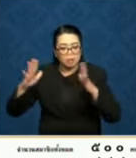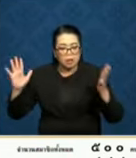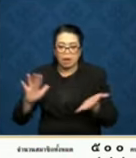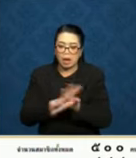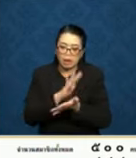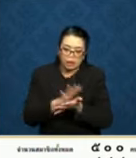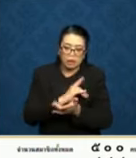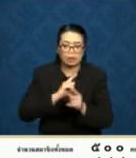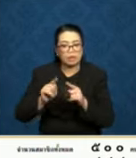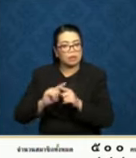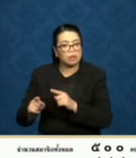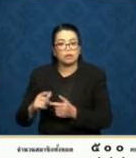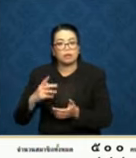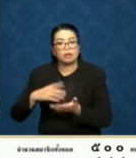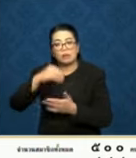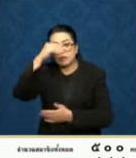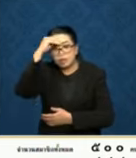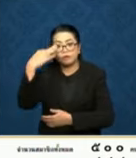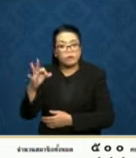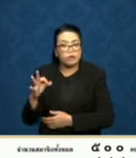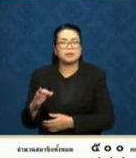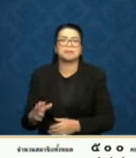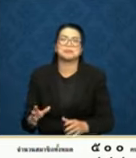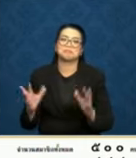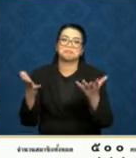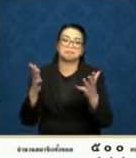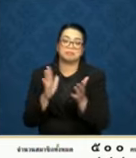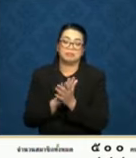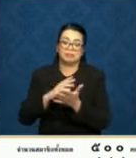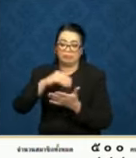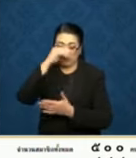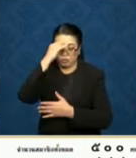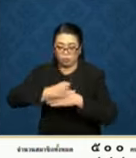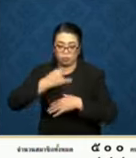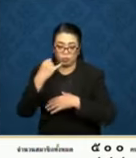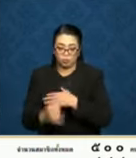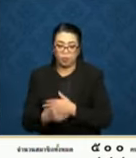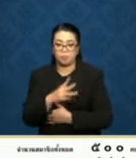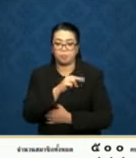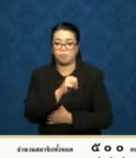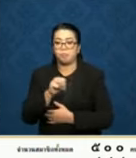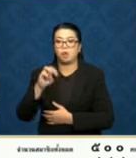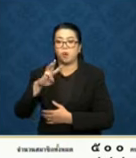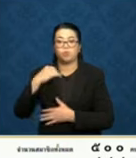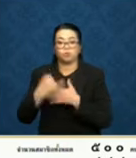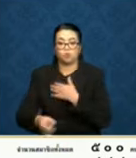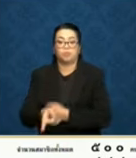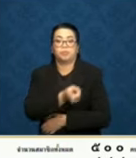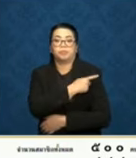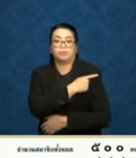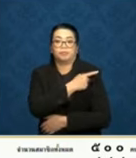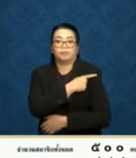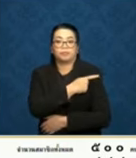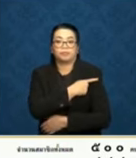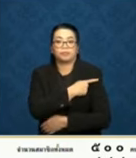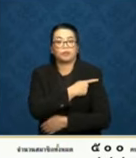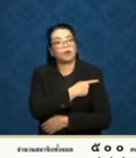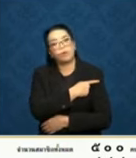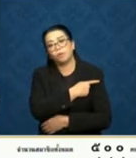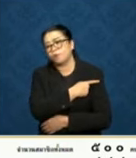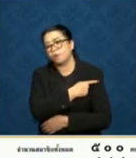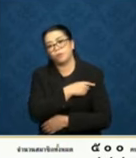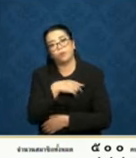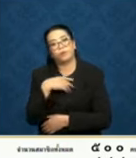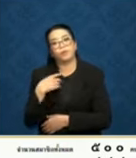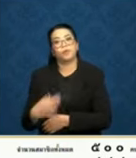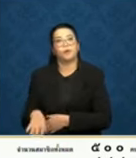เรีนฟรี มนไม่มีอยู่จริงยิเรีนสูงขไปจบมัยมและจะไปต่อในระดับชั้นอุดมศึกษาไปต่อมหาวธี